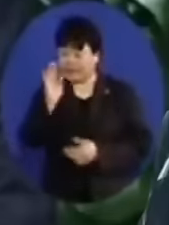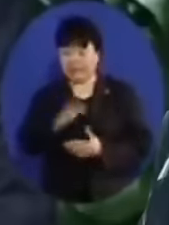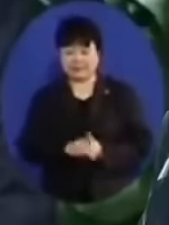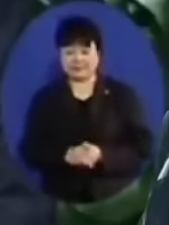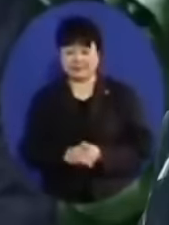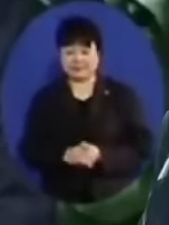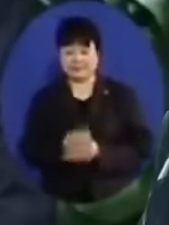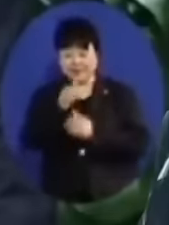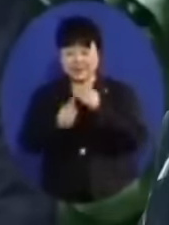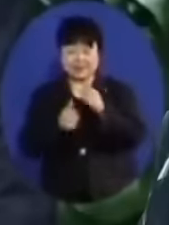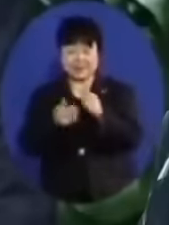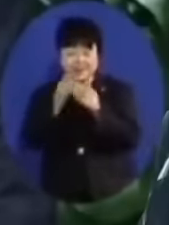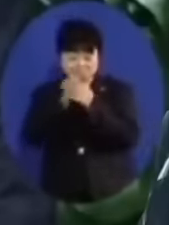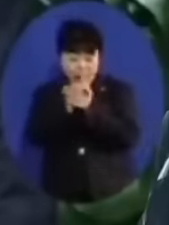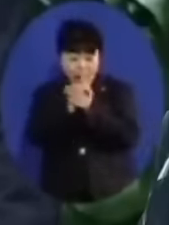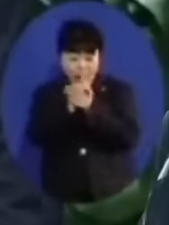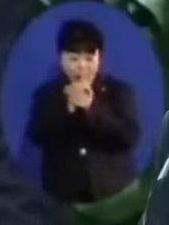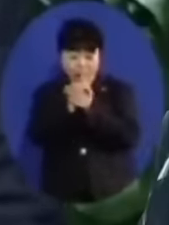그래서 하나님께 기도하고